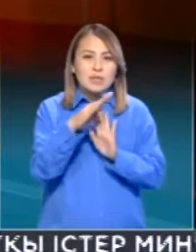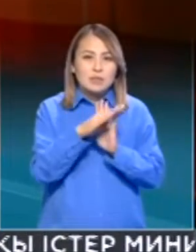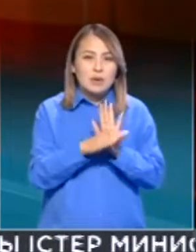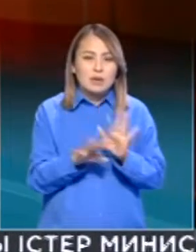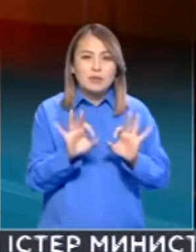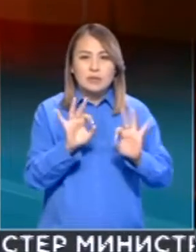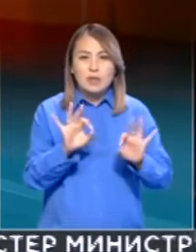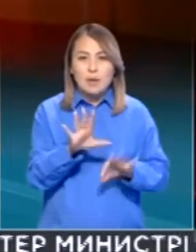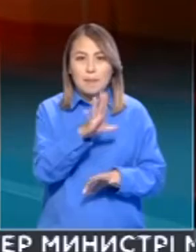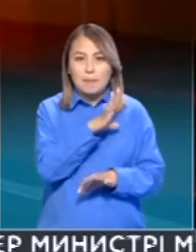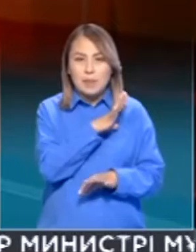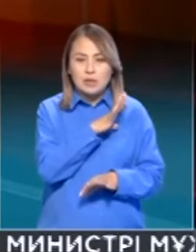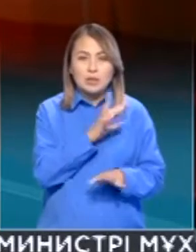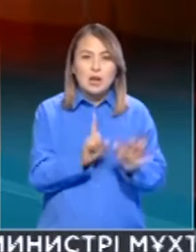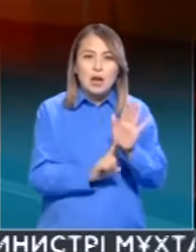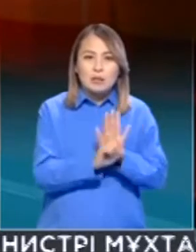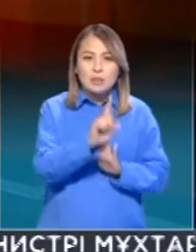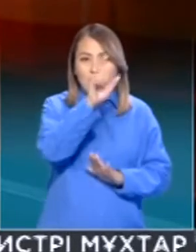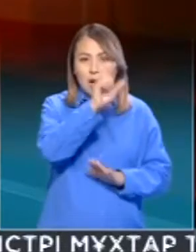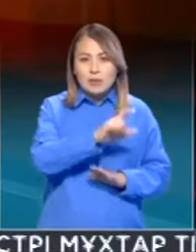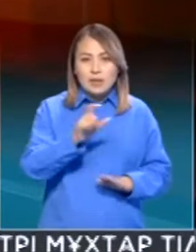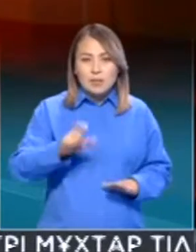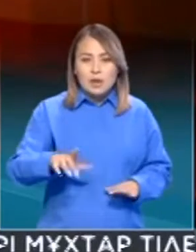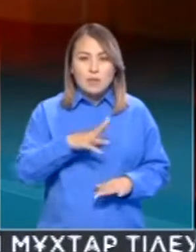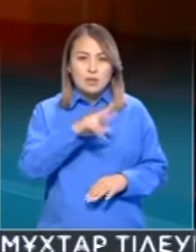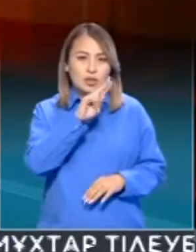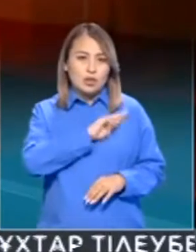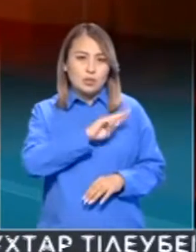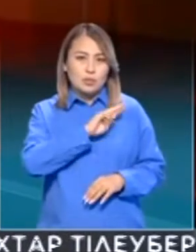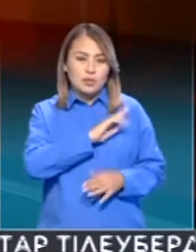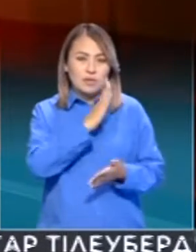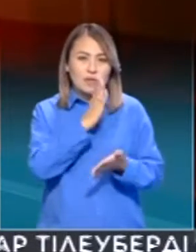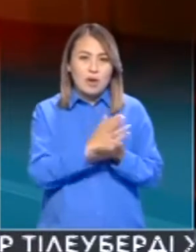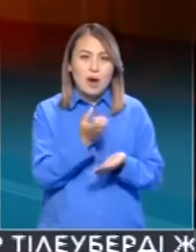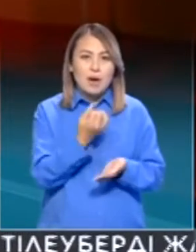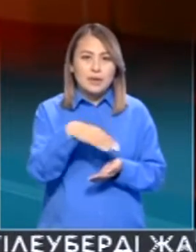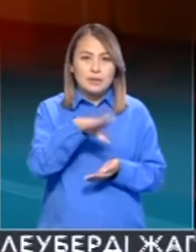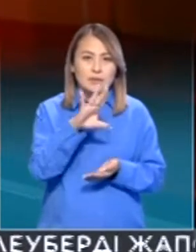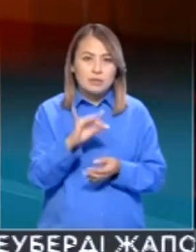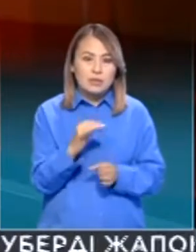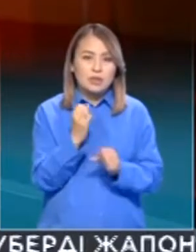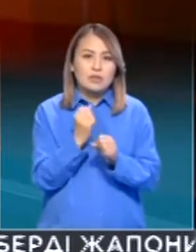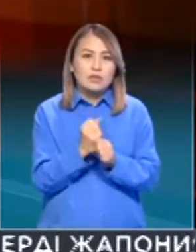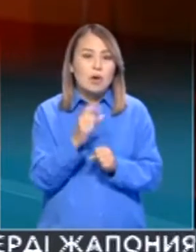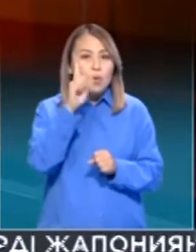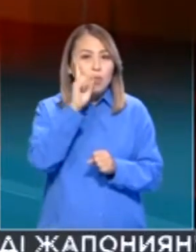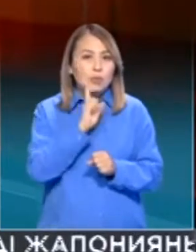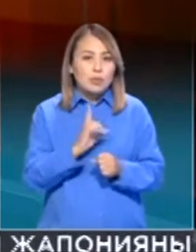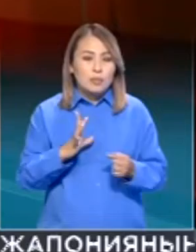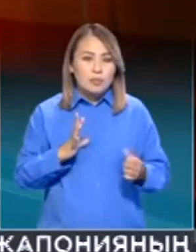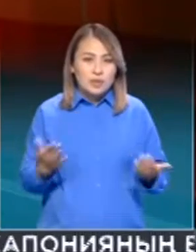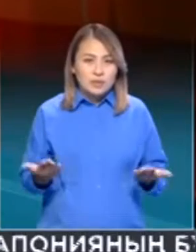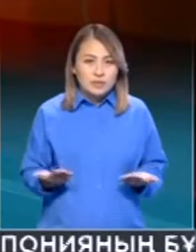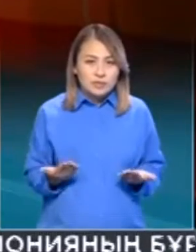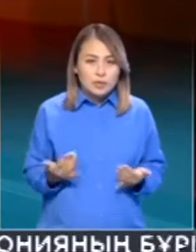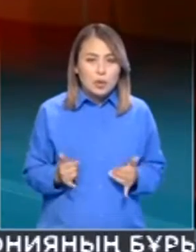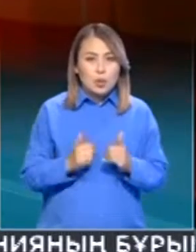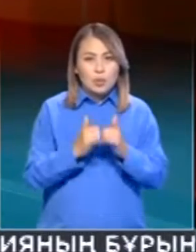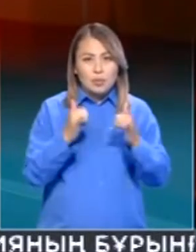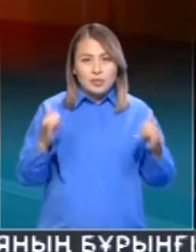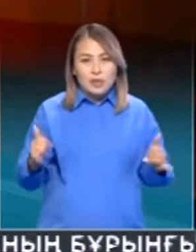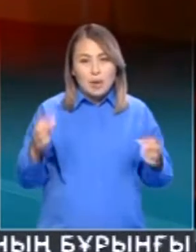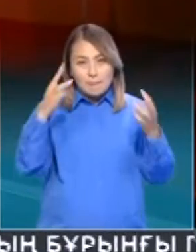айқындап берді. Ол алдымен адамға бағдарланған қызметті дамыту, IT саласы үшін қолайлы жағдай жасау, инфрақұрылымды кең